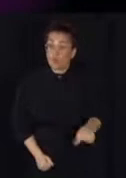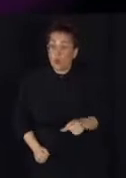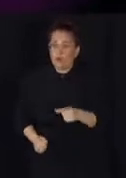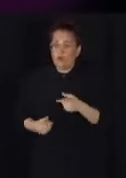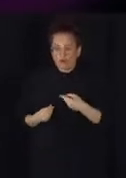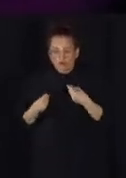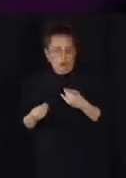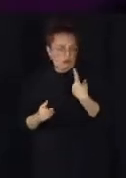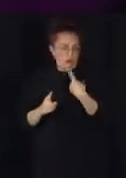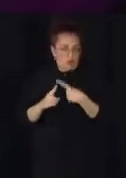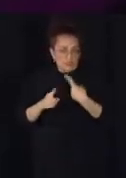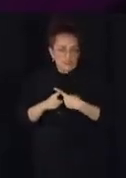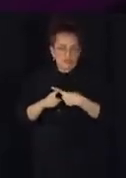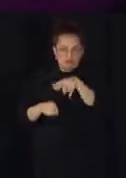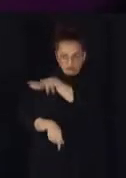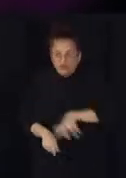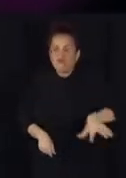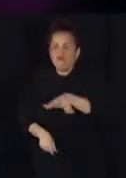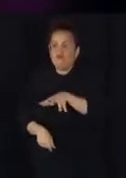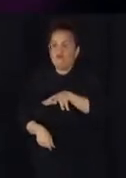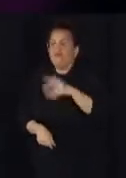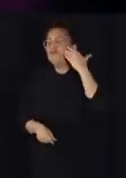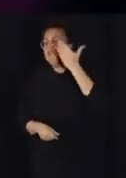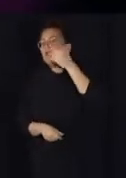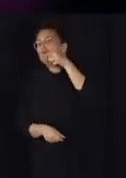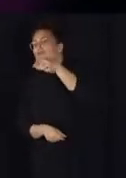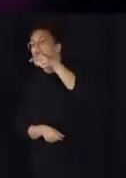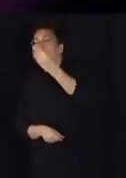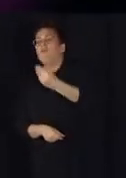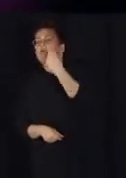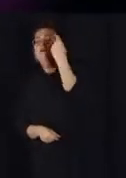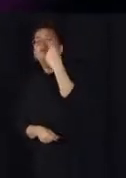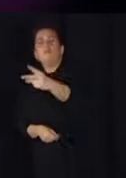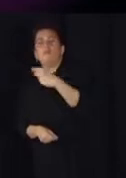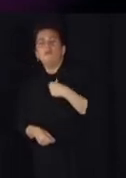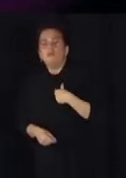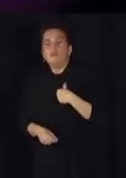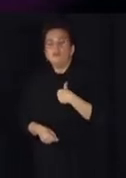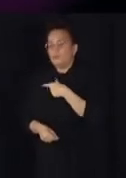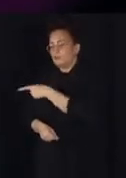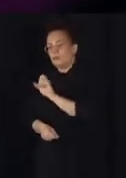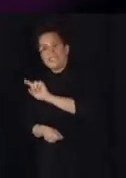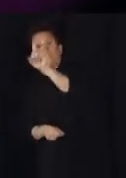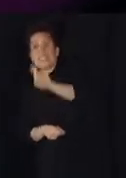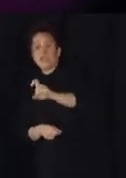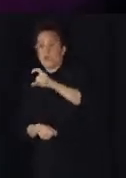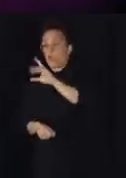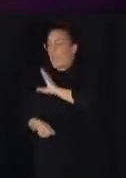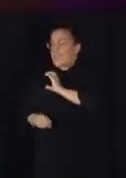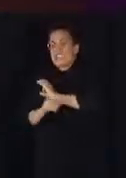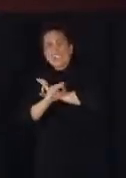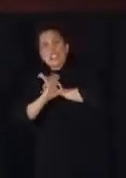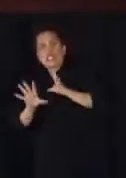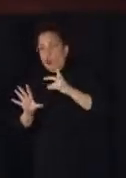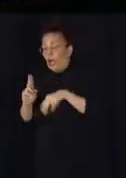Quelles excuses donnerez-vous à vos enfants pour ne pas avoir essayé ? Vous aviez trop de travail ? Vous n'aviez pas